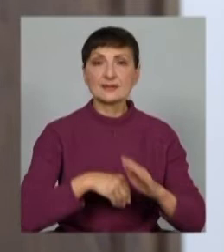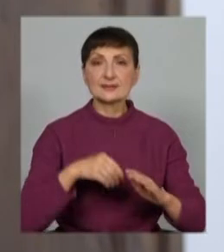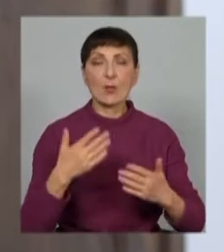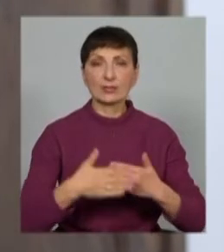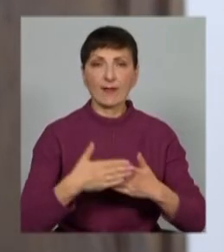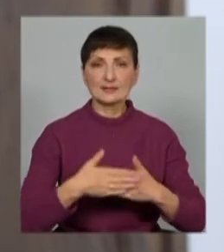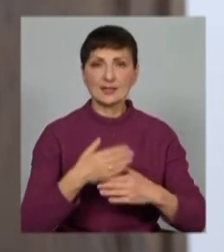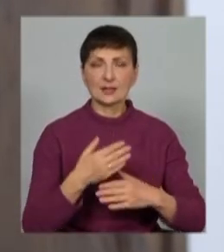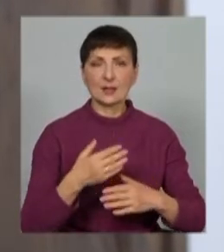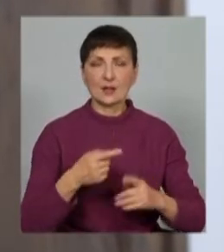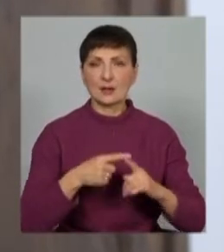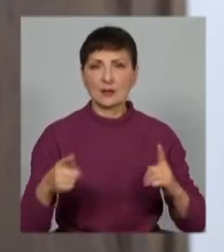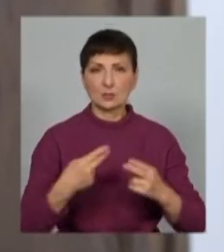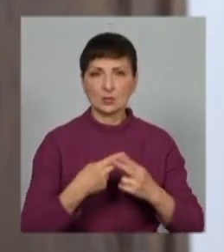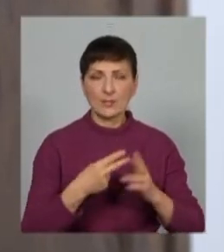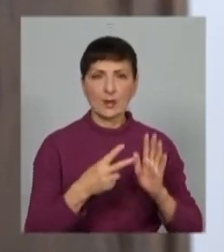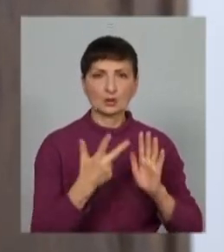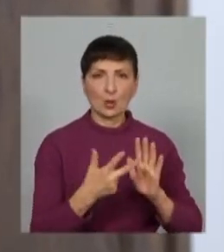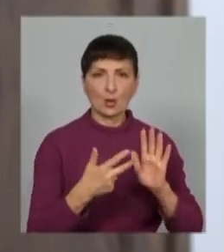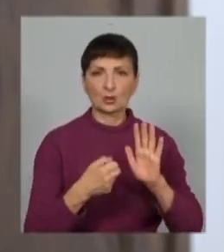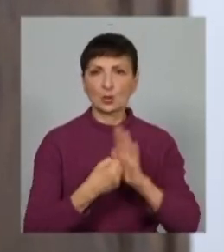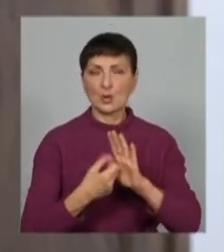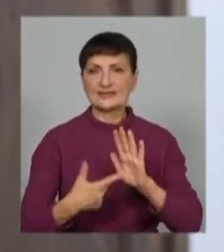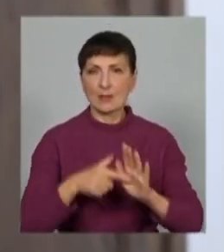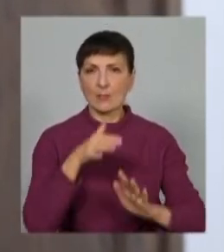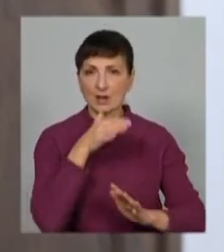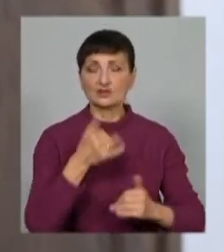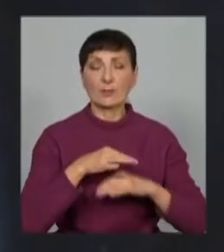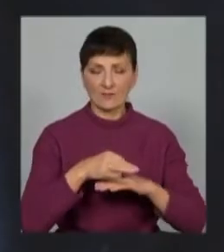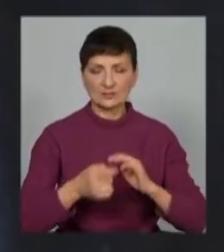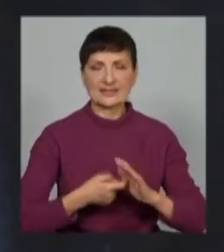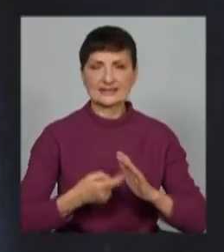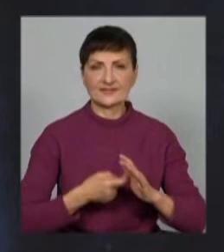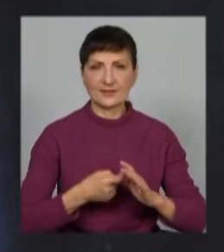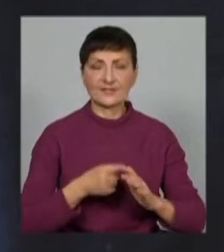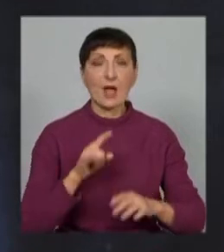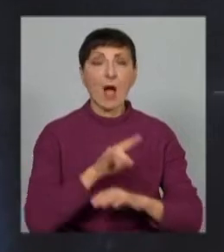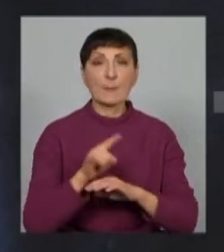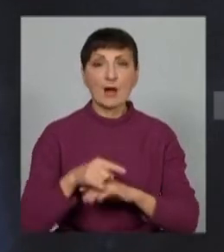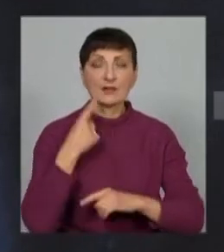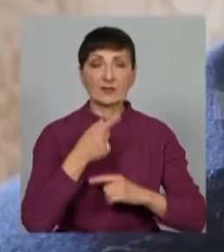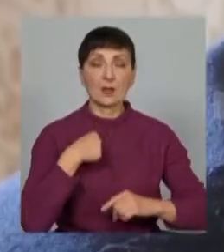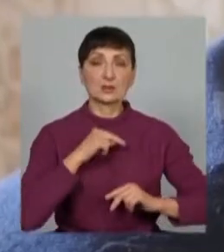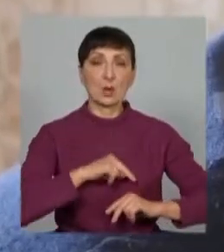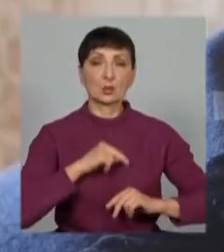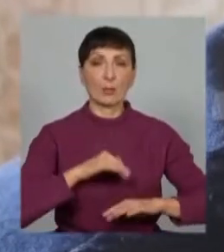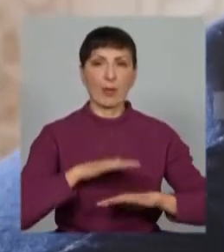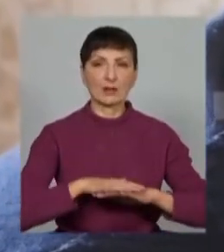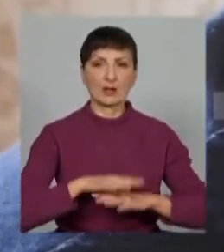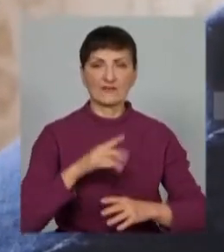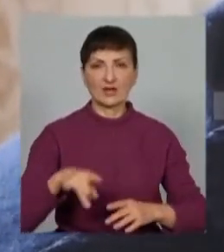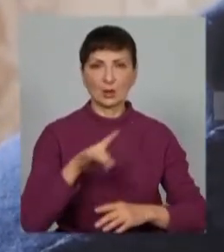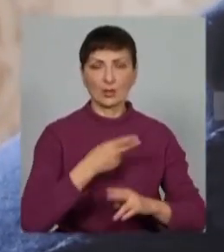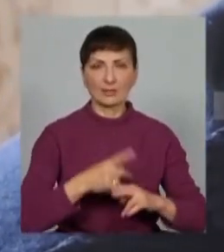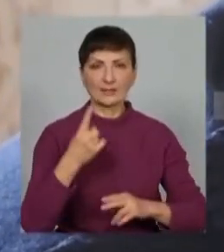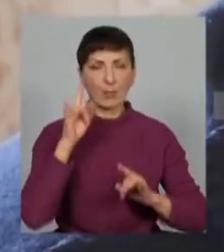свободы на срок на срок от трех до семи лет проводятся от необходимые следственные действия нередко аферисты представляются сотрудниками банка в регионе это